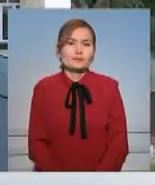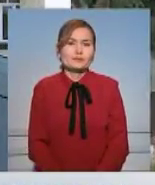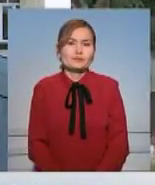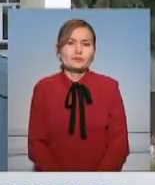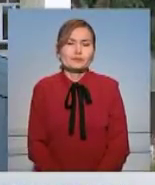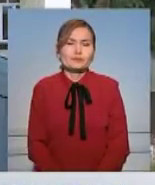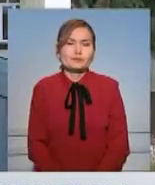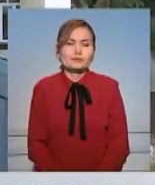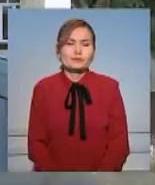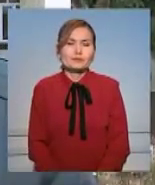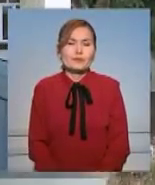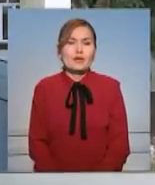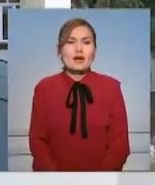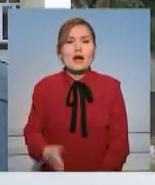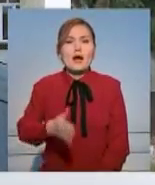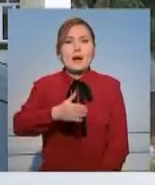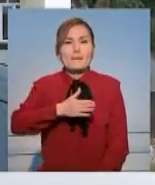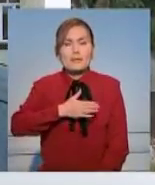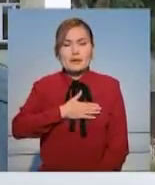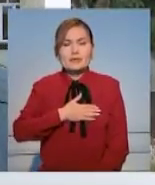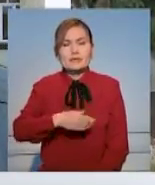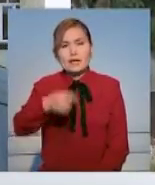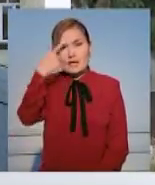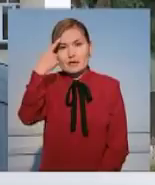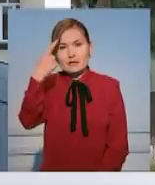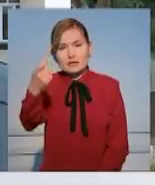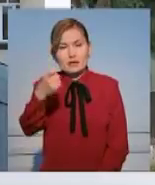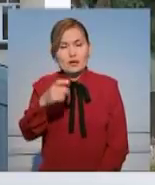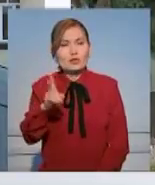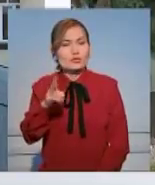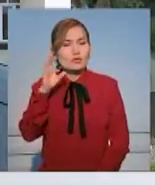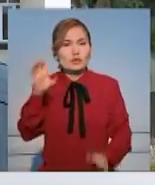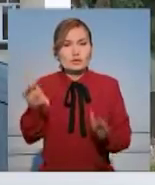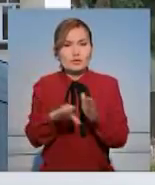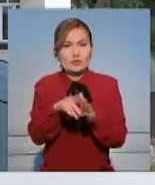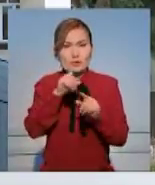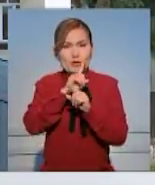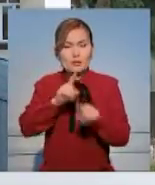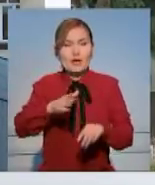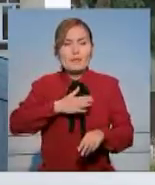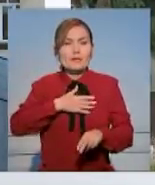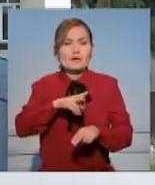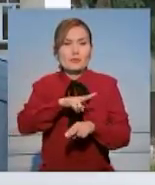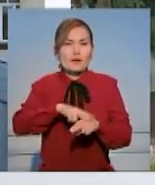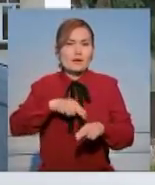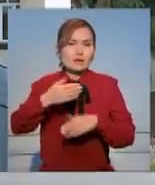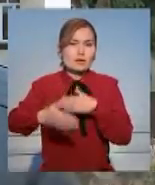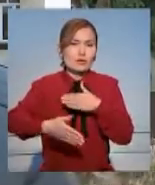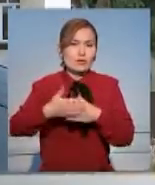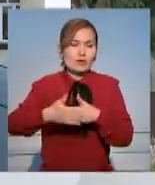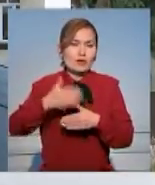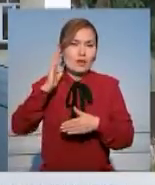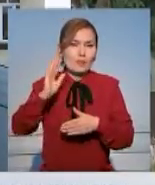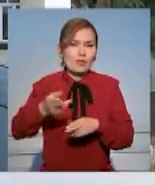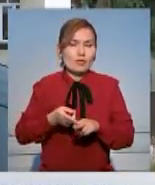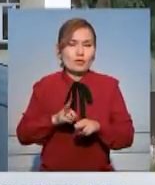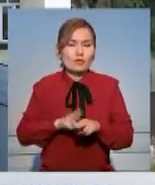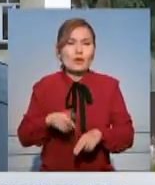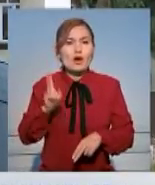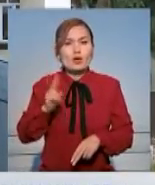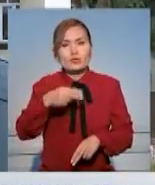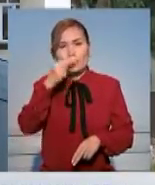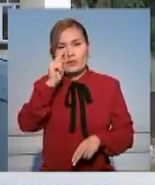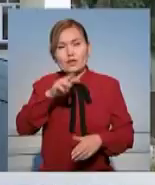Если они это игнорируют, то... Біздің ескертуімізді елемегендердің ісін жер инспекциясы басқармасына жібереміз. Олар арнайы тексер жұмыстарын